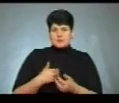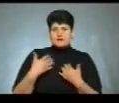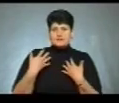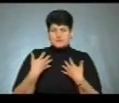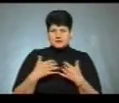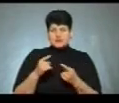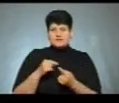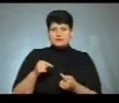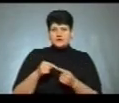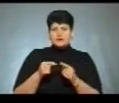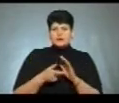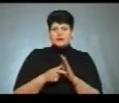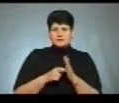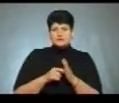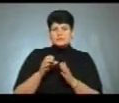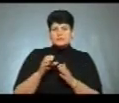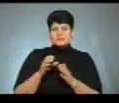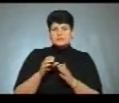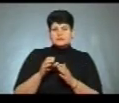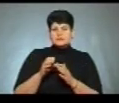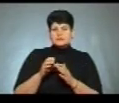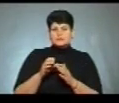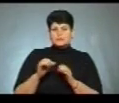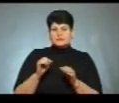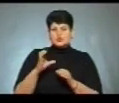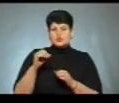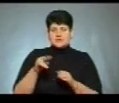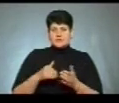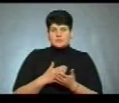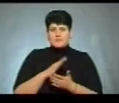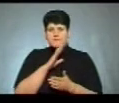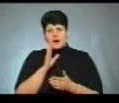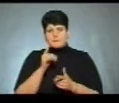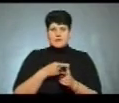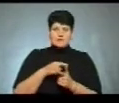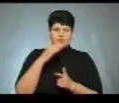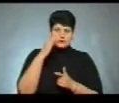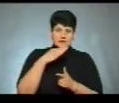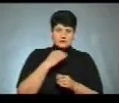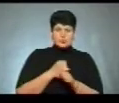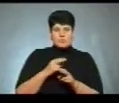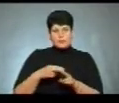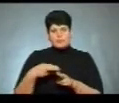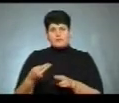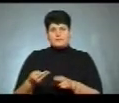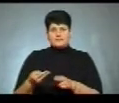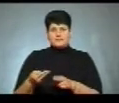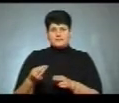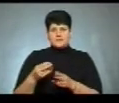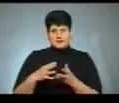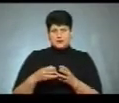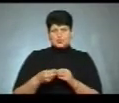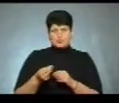як управління соціальної політики, мамі чи батькові здійснюємо відшкодування цієї